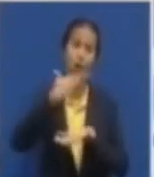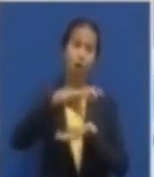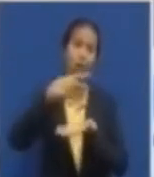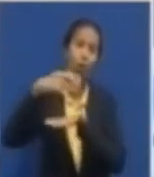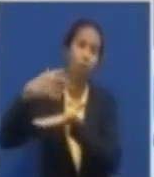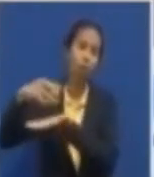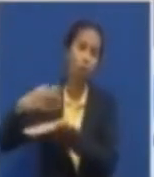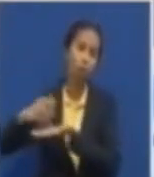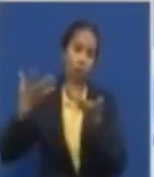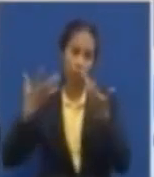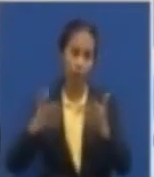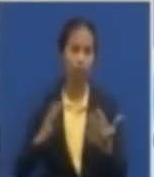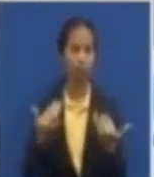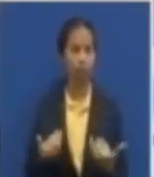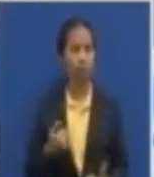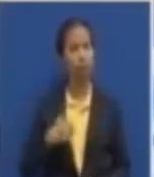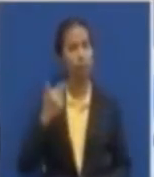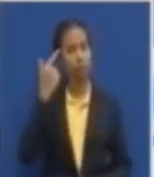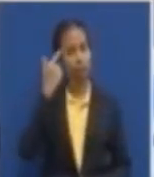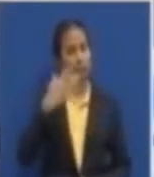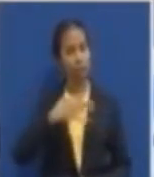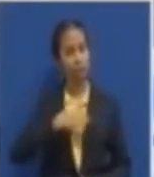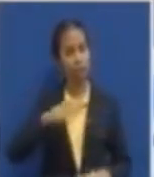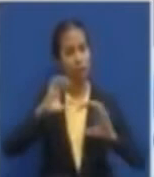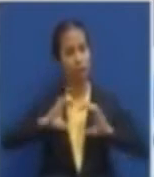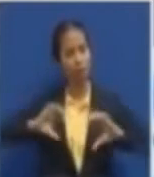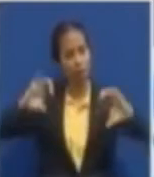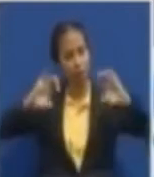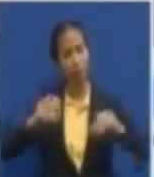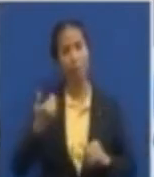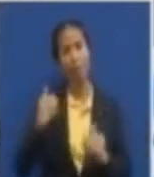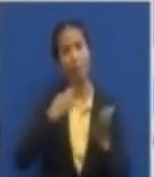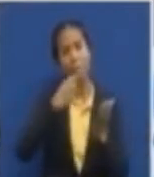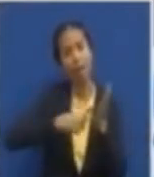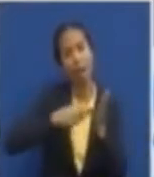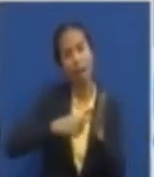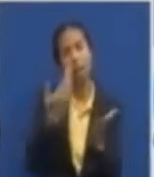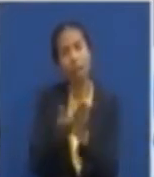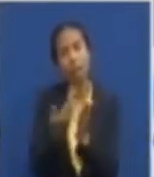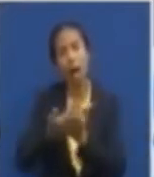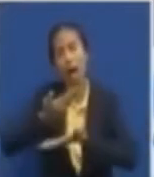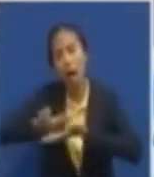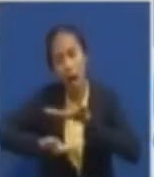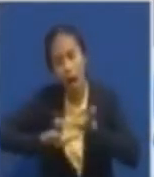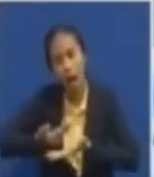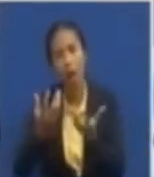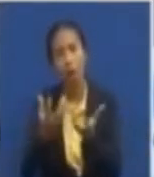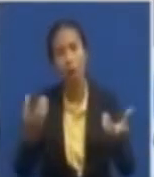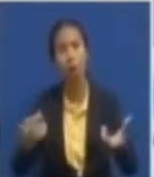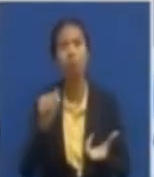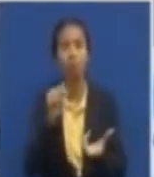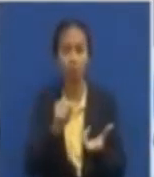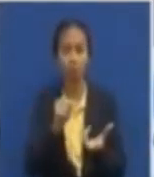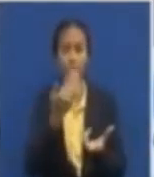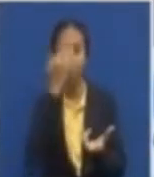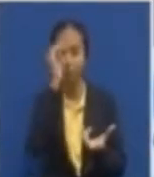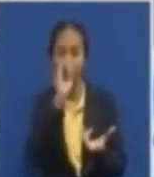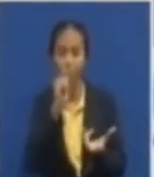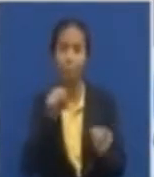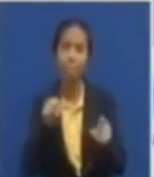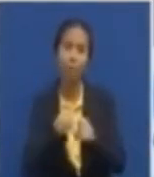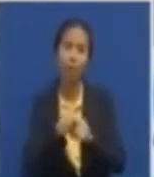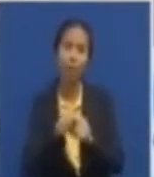จะให้ทางรัฐบาลใช้ระบบประกันรายได้นะครับซึ่งพืชแต่ละชนิดก็จะมีราคาต้นทุ